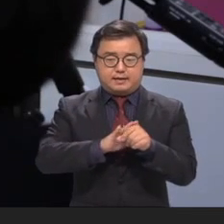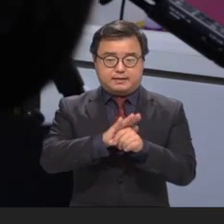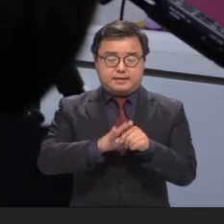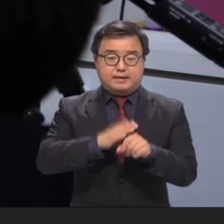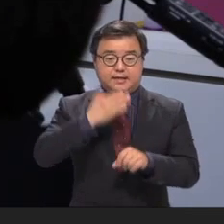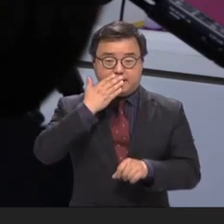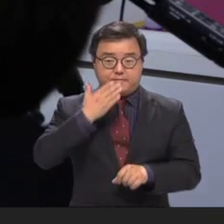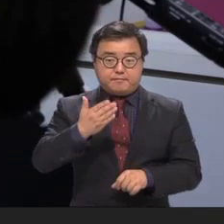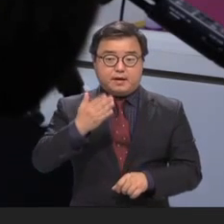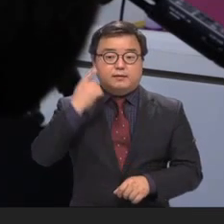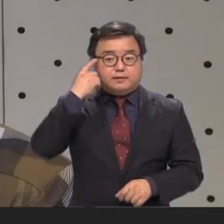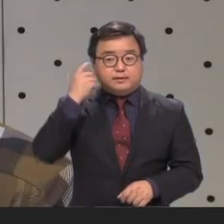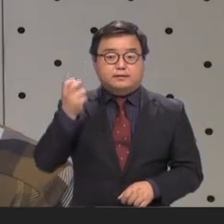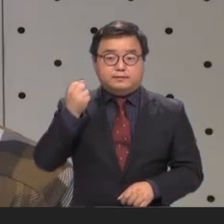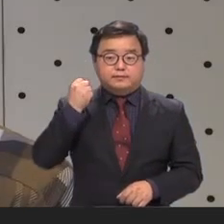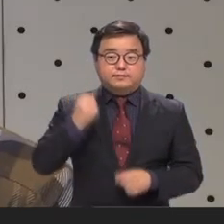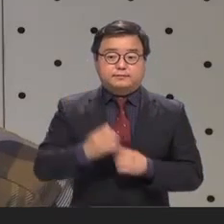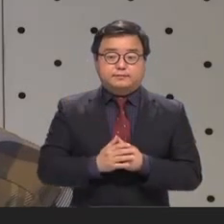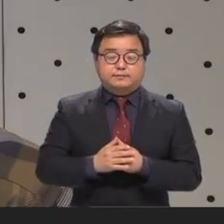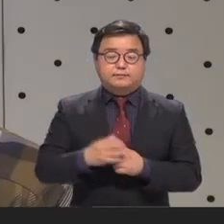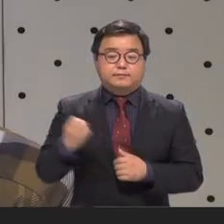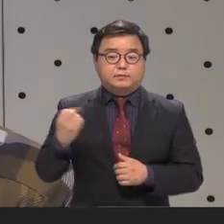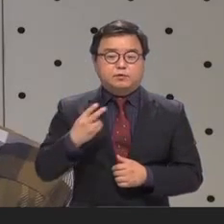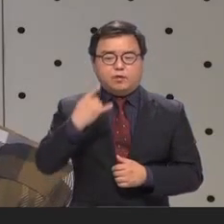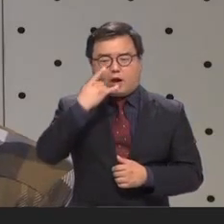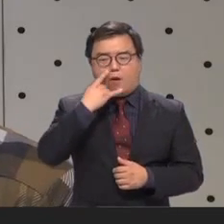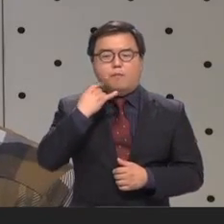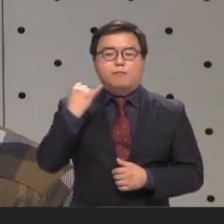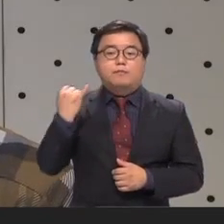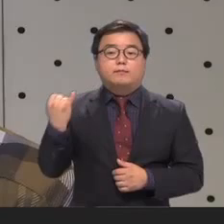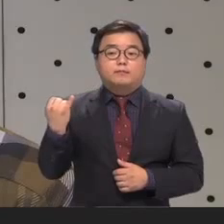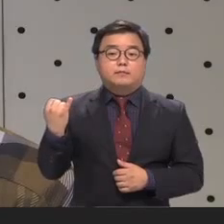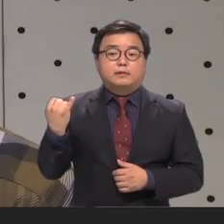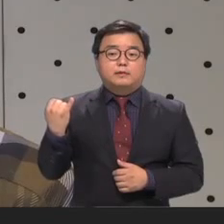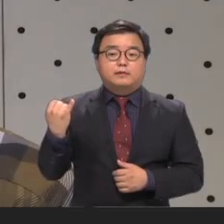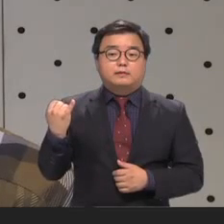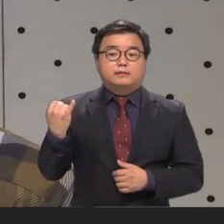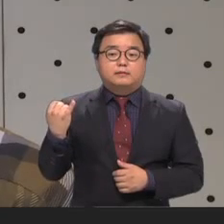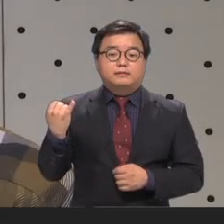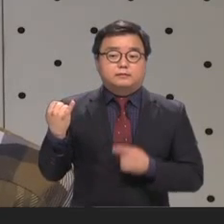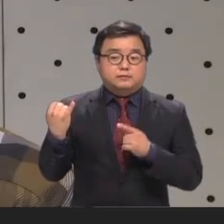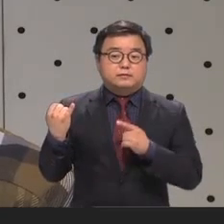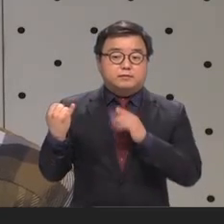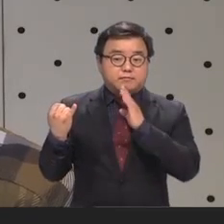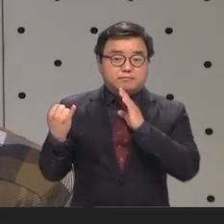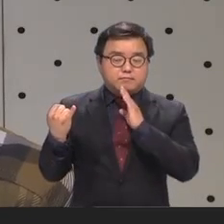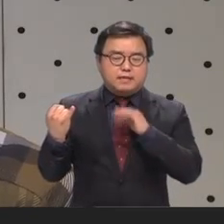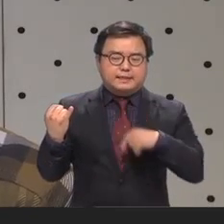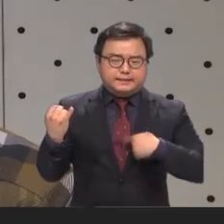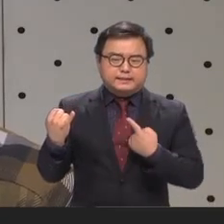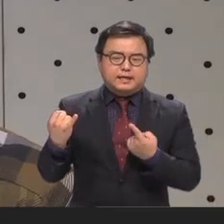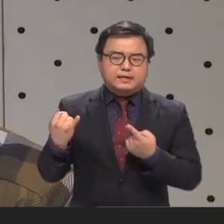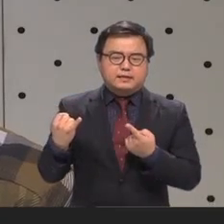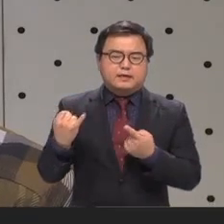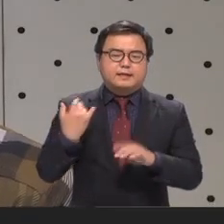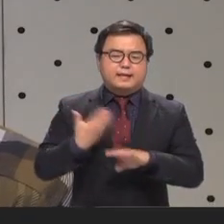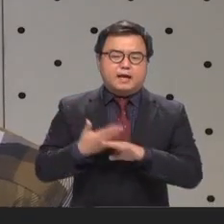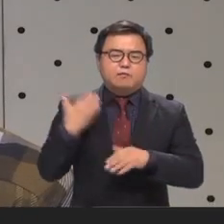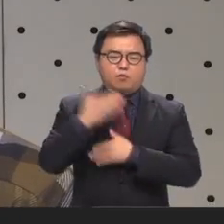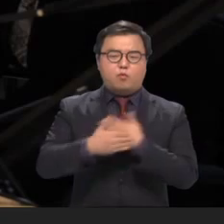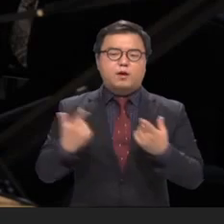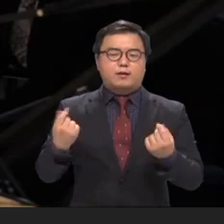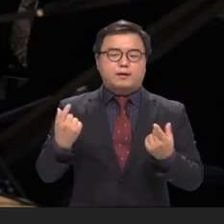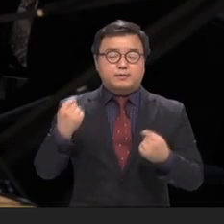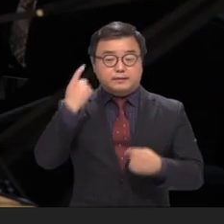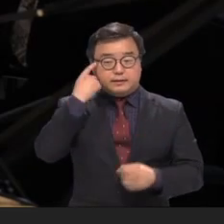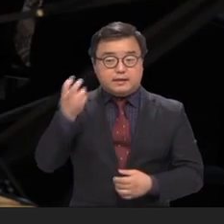있다고 생각이 들어요. 그래서 엄마들은 사실은 그 자기 분신이라고 생각을 하기 때문에